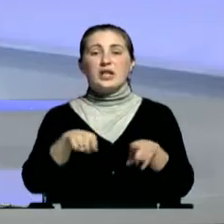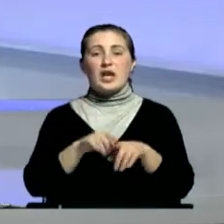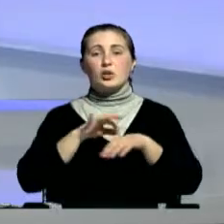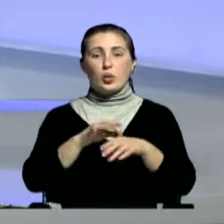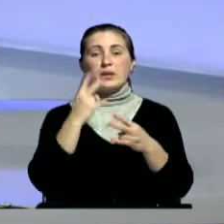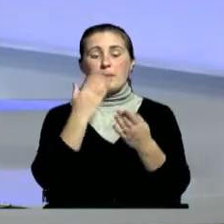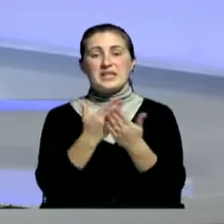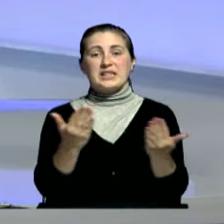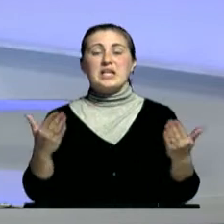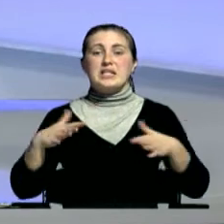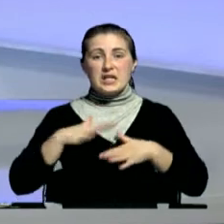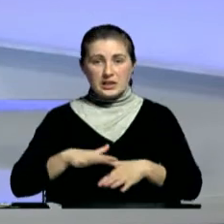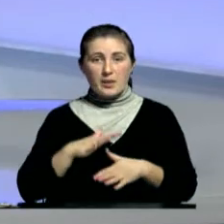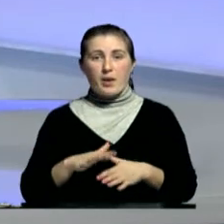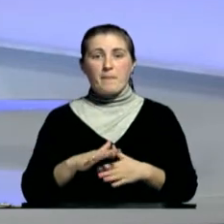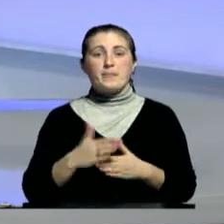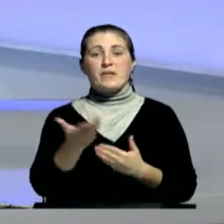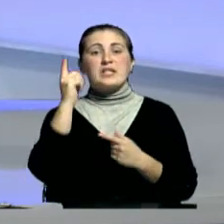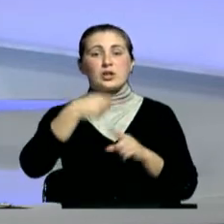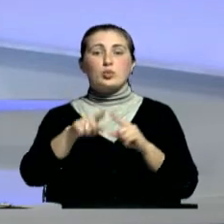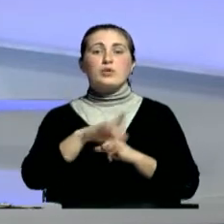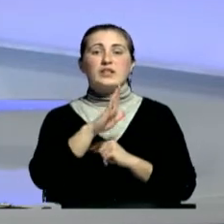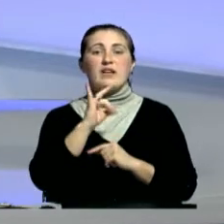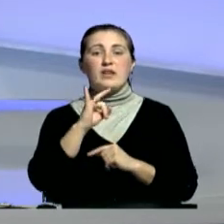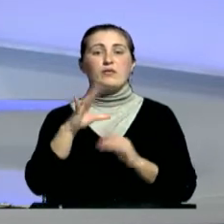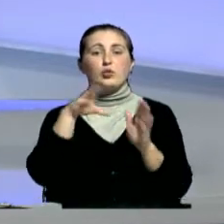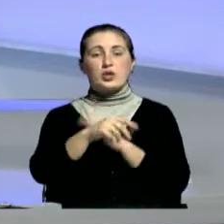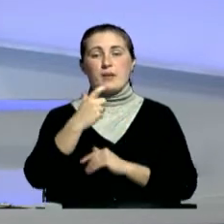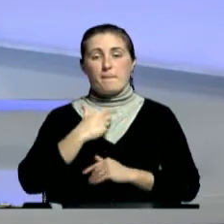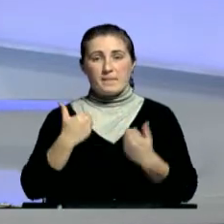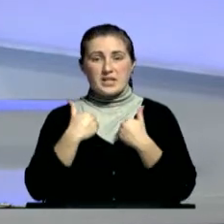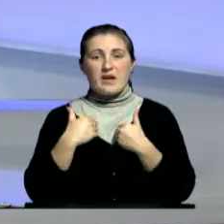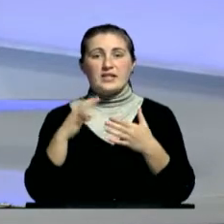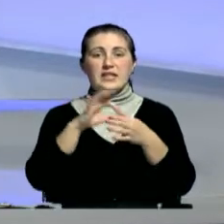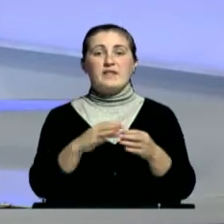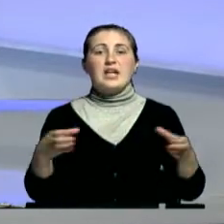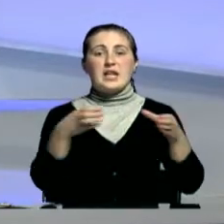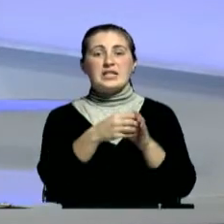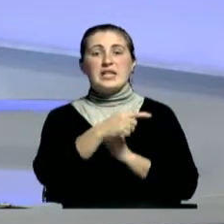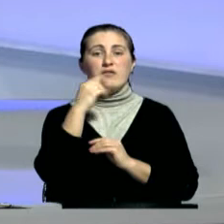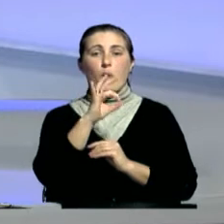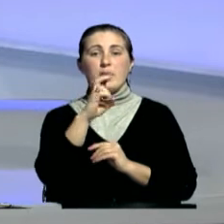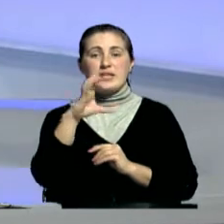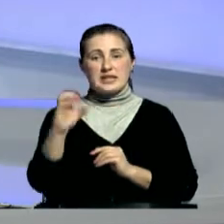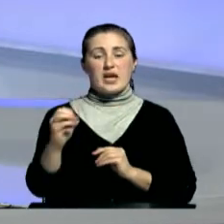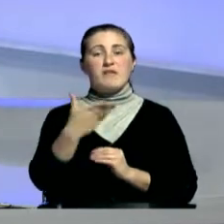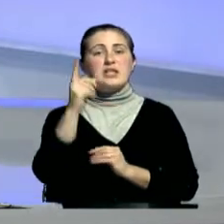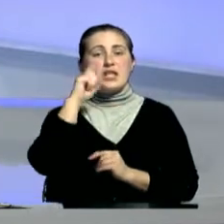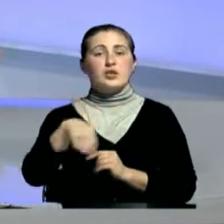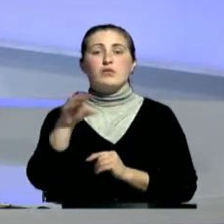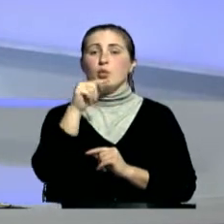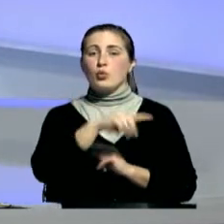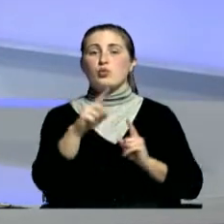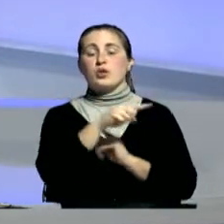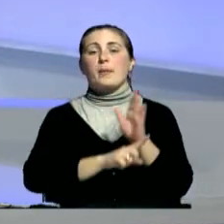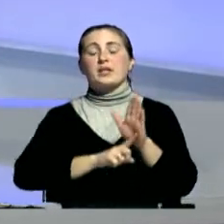презентация Крыма. И вы знаете о том, что Валентина Ивановна включила меня в состав делегации России в ОБСЕ. Вы знаете все то, что там